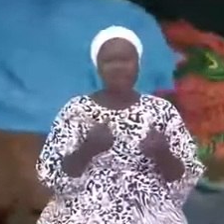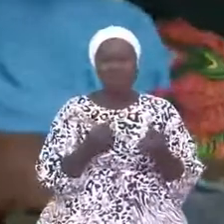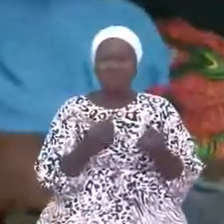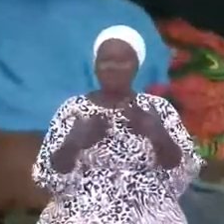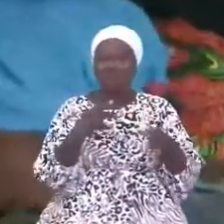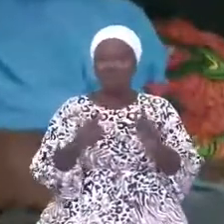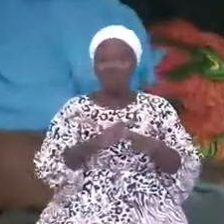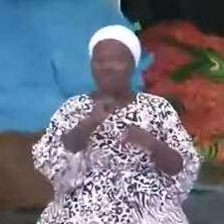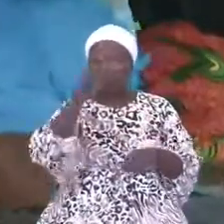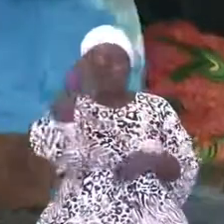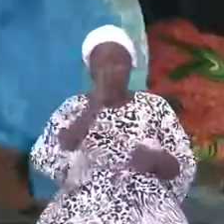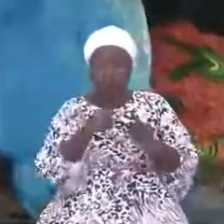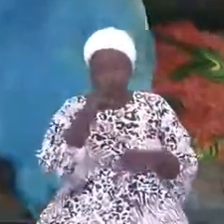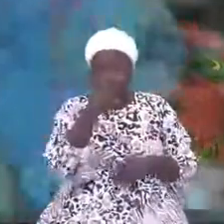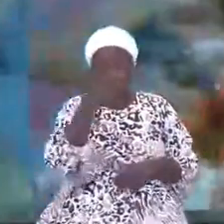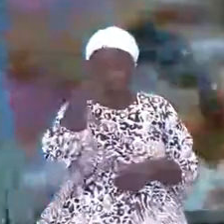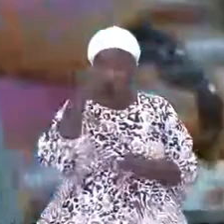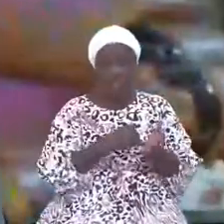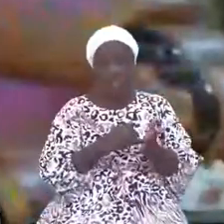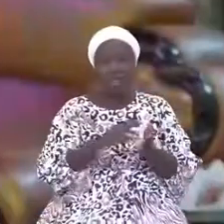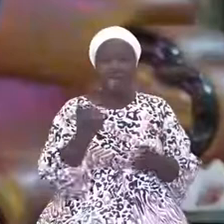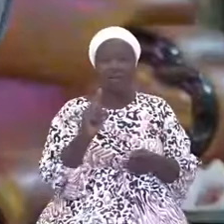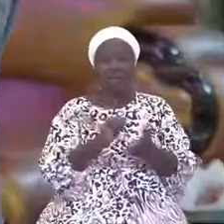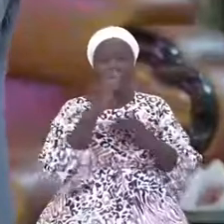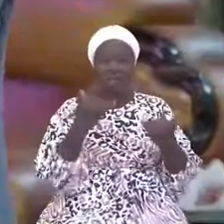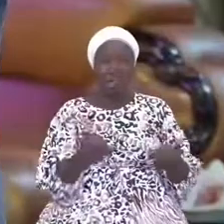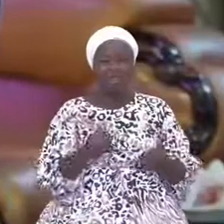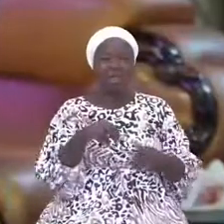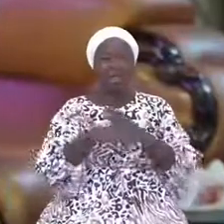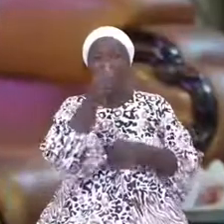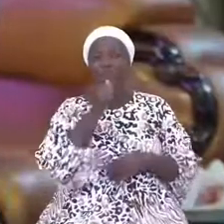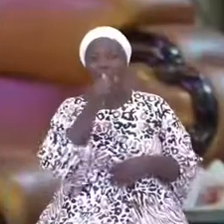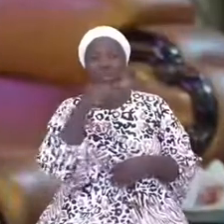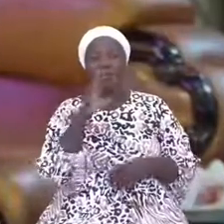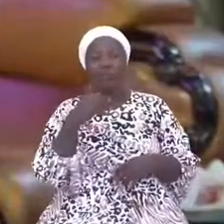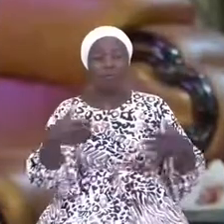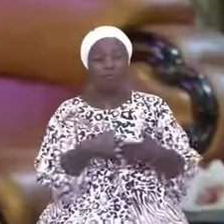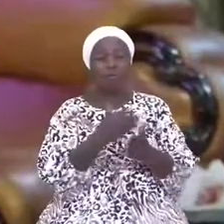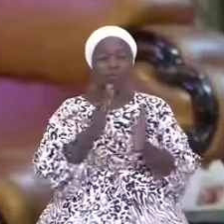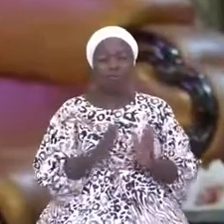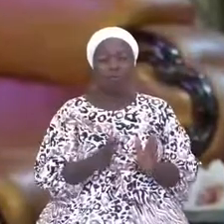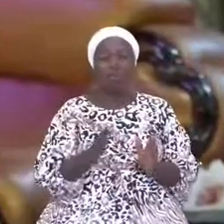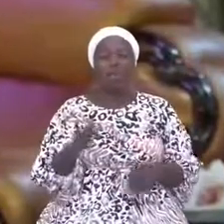les liens du péché. Et peut-être rien ne le sait pas, mais toi tu le sais. N'importe où tu es là-bas,